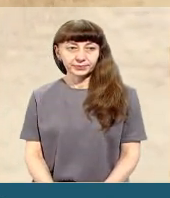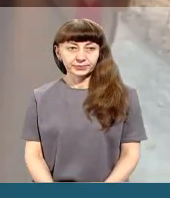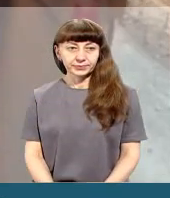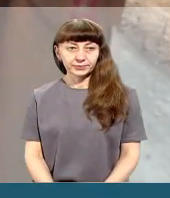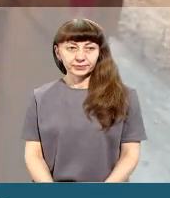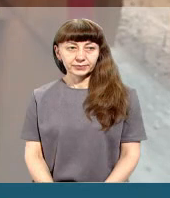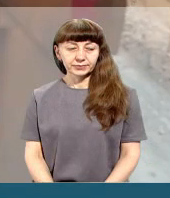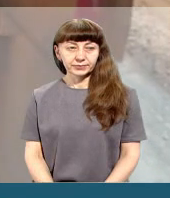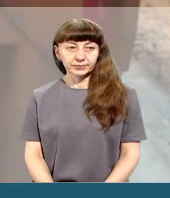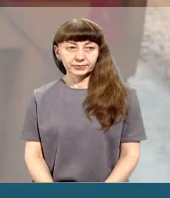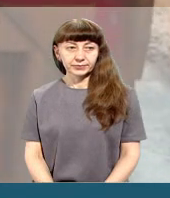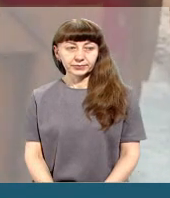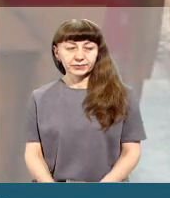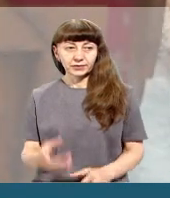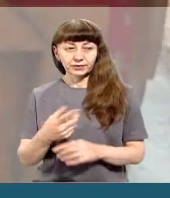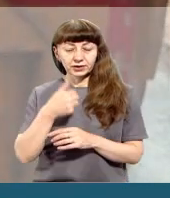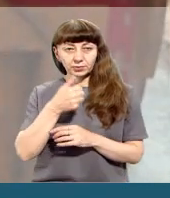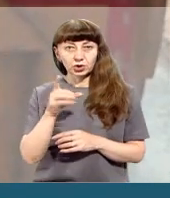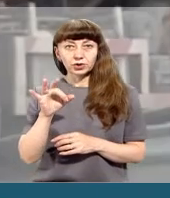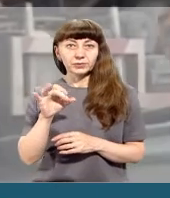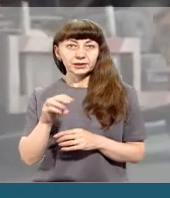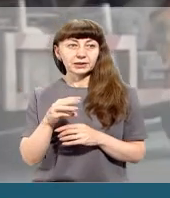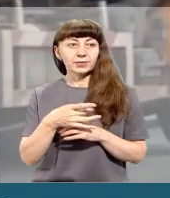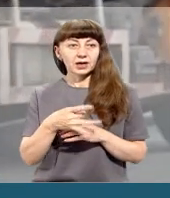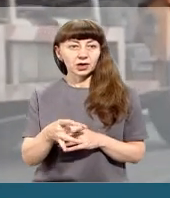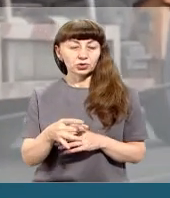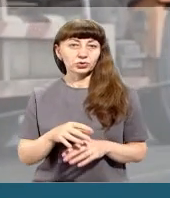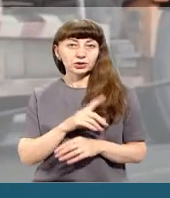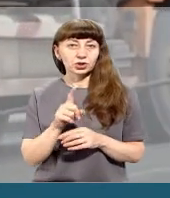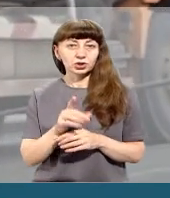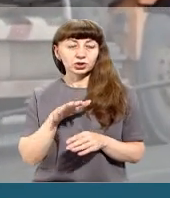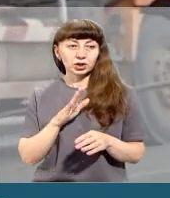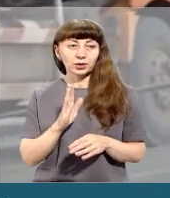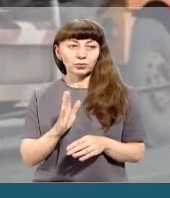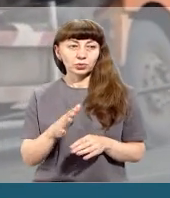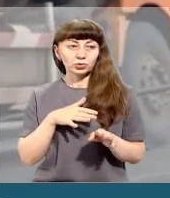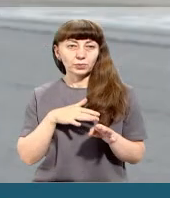бойынша 1200 шақырым жол жөнделеді. Бұл мақсатқа бюджеттен 36